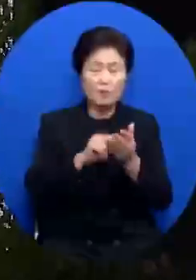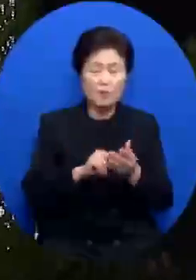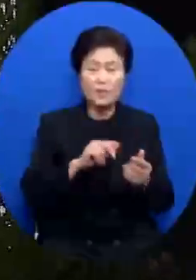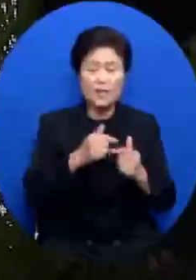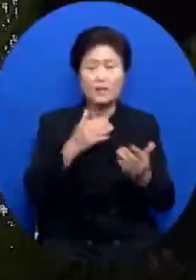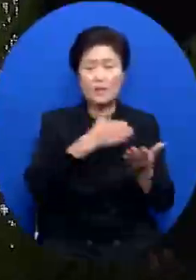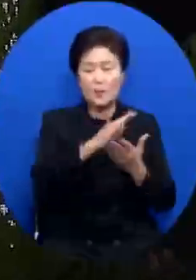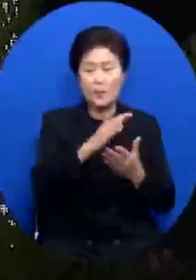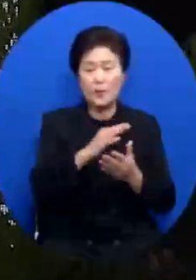역설했습니다